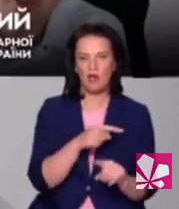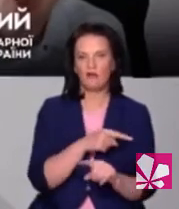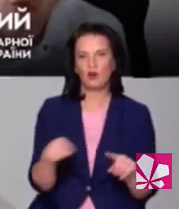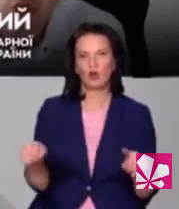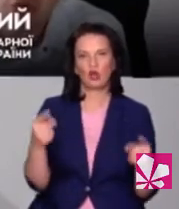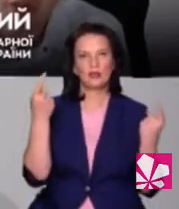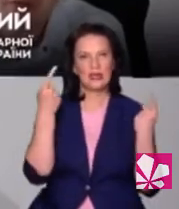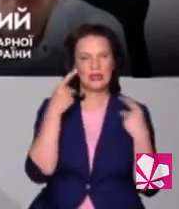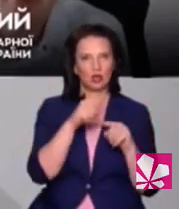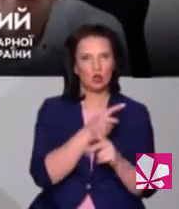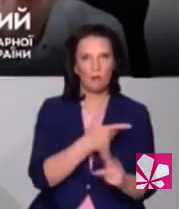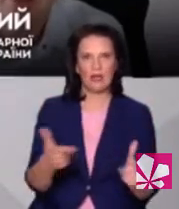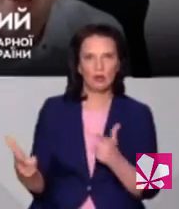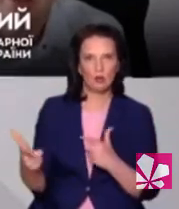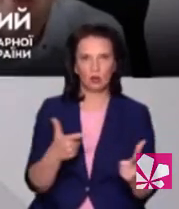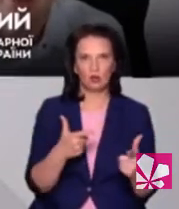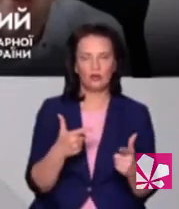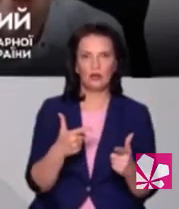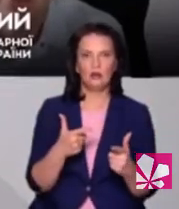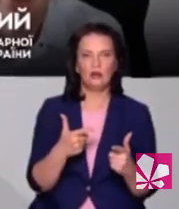технічної підготовки